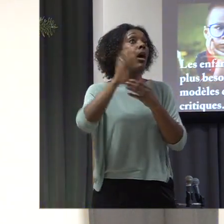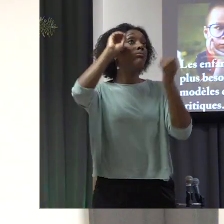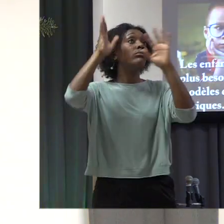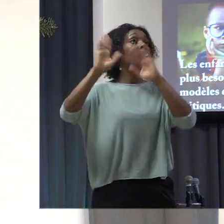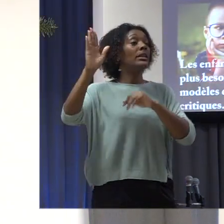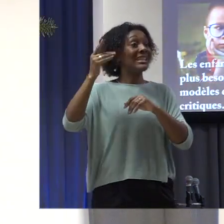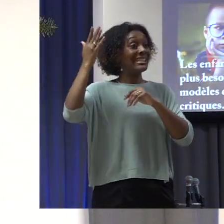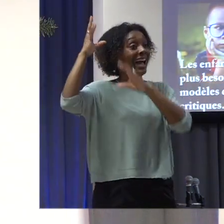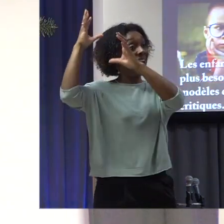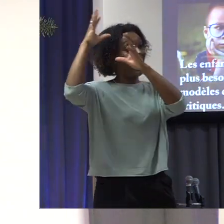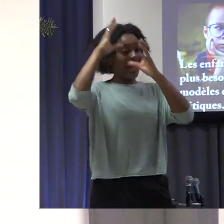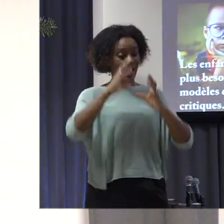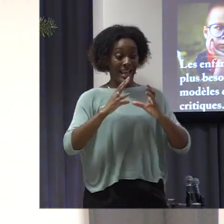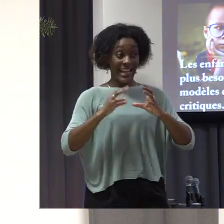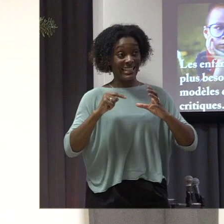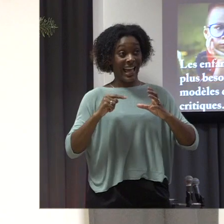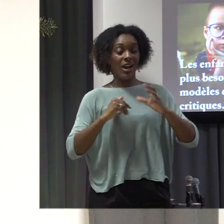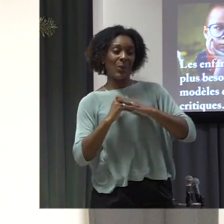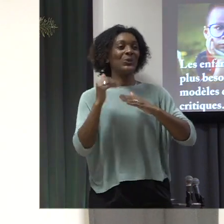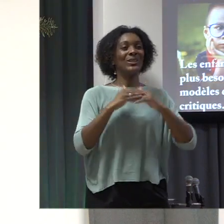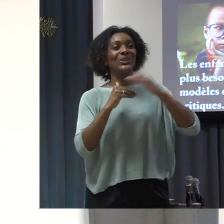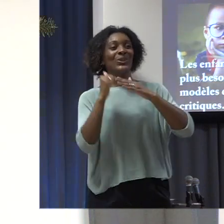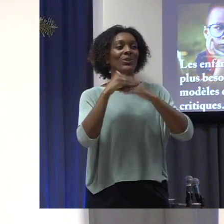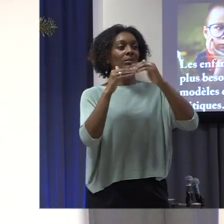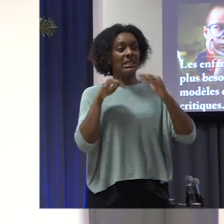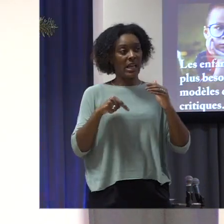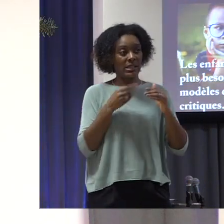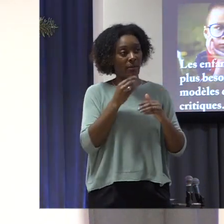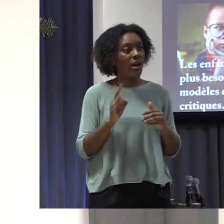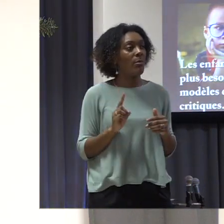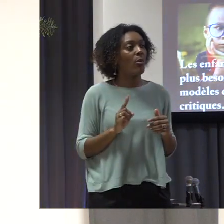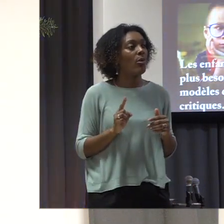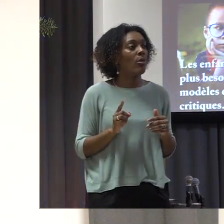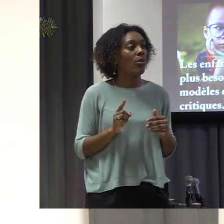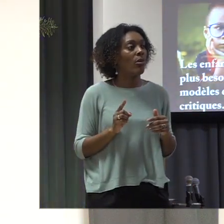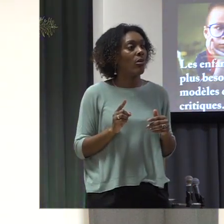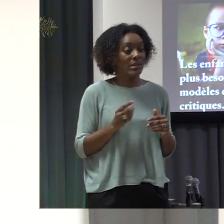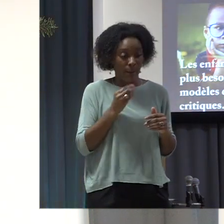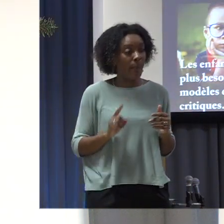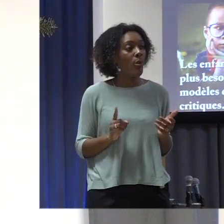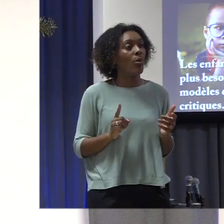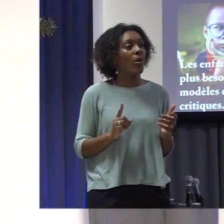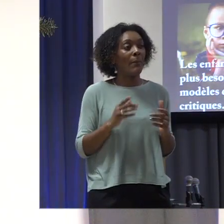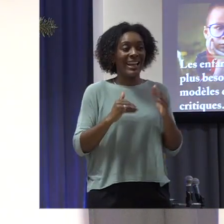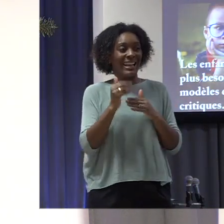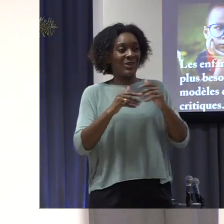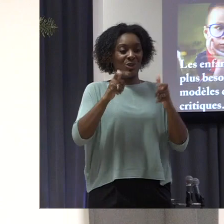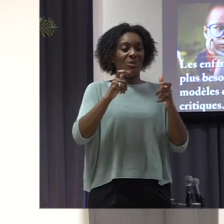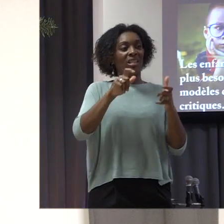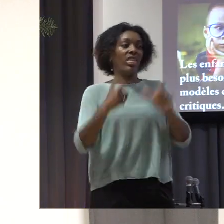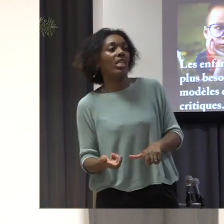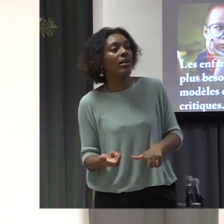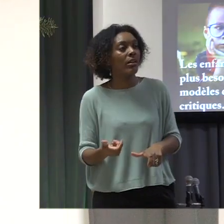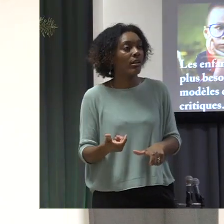construire sur quelque chose qui n'est pas les bons fondements. C'est ce que Paul nous explique dans ce passage. Il nous